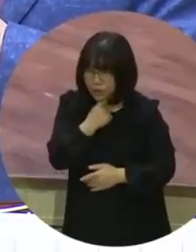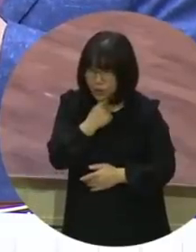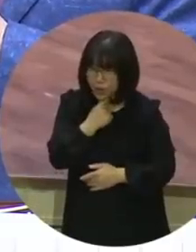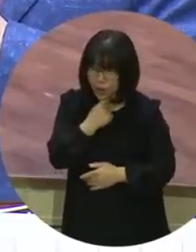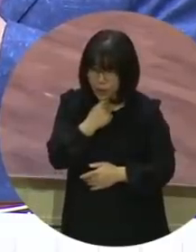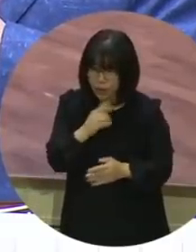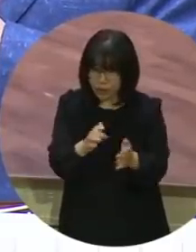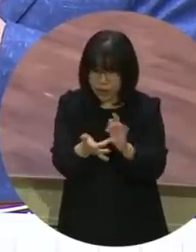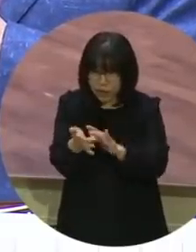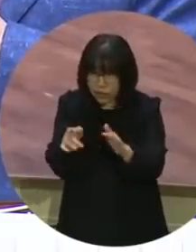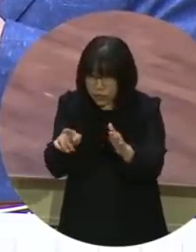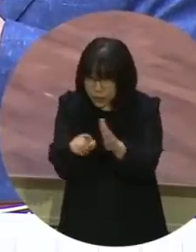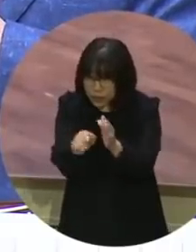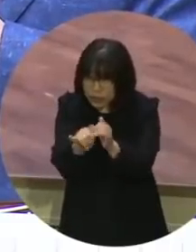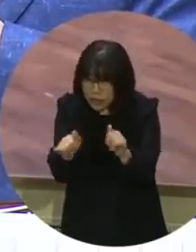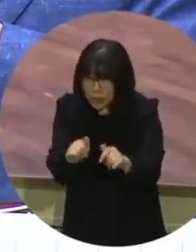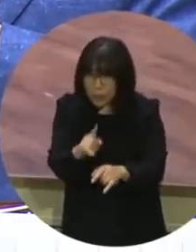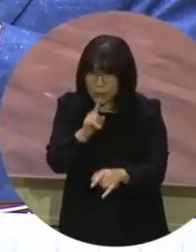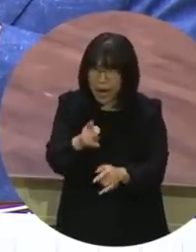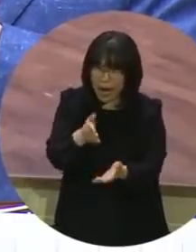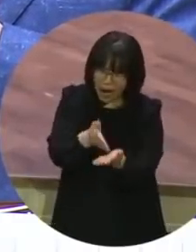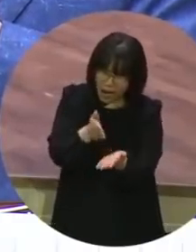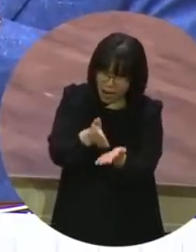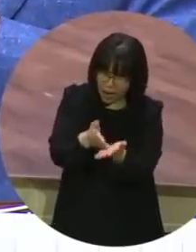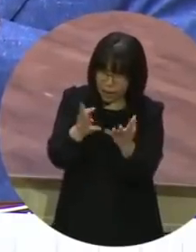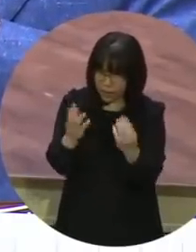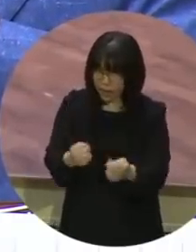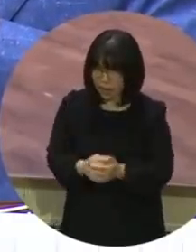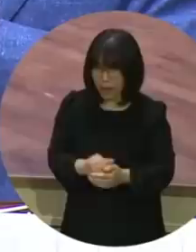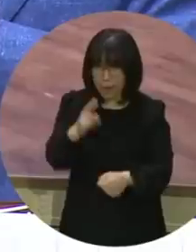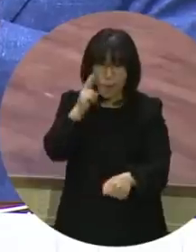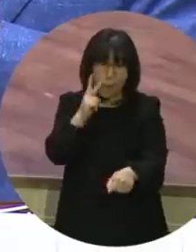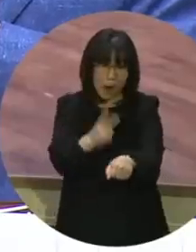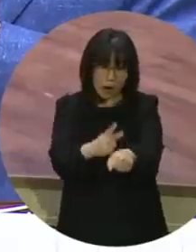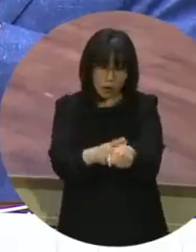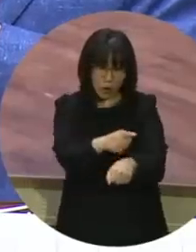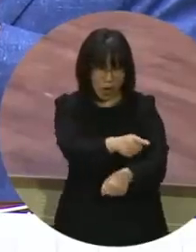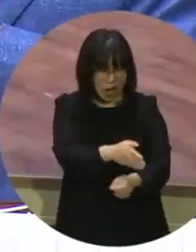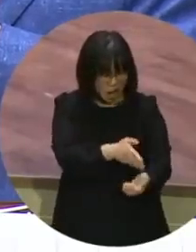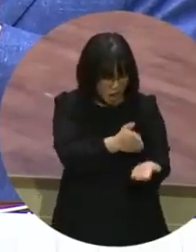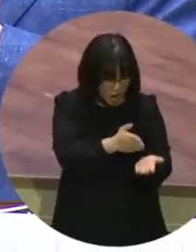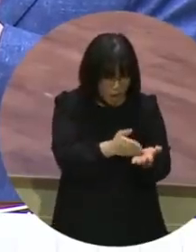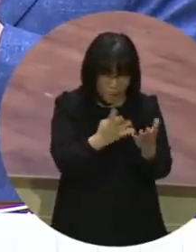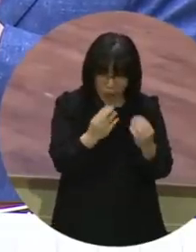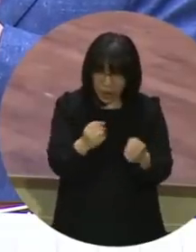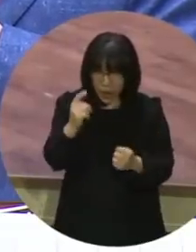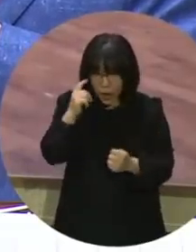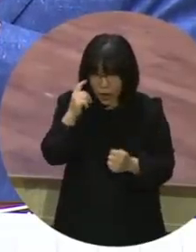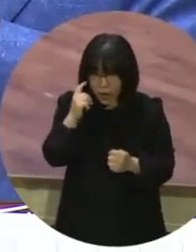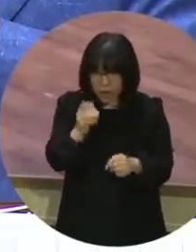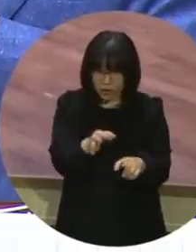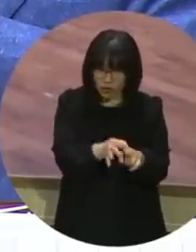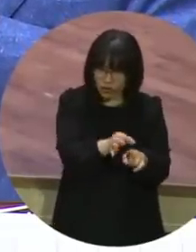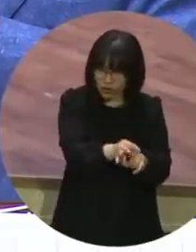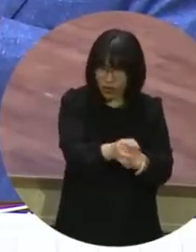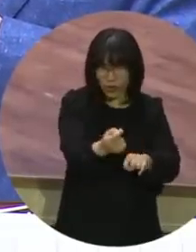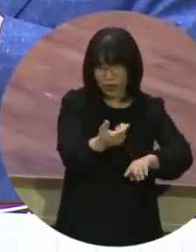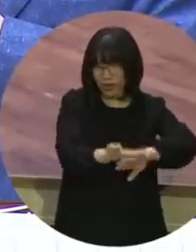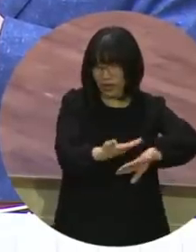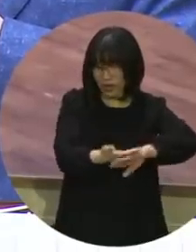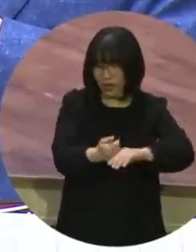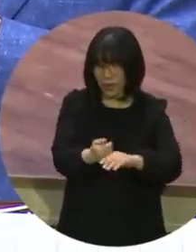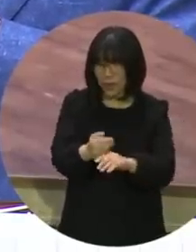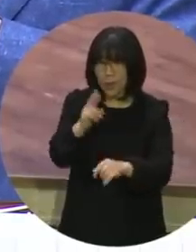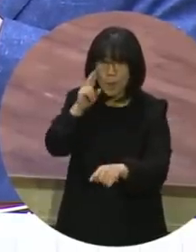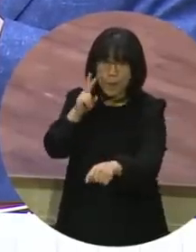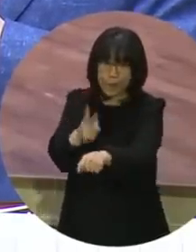말이 많다 그래요. 바울 보고 너 말이 너무 많구나. 바울이 쓸데없는 말한 사람입니까?